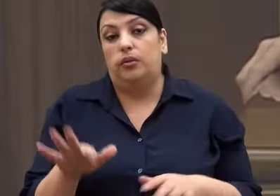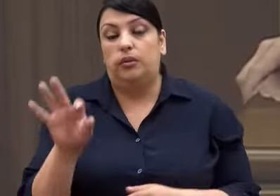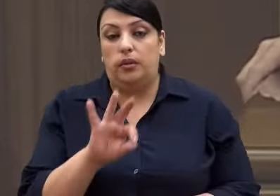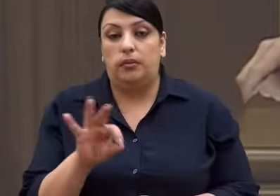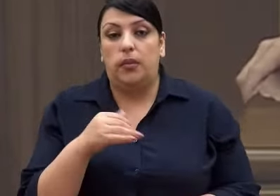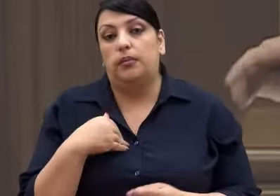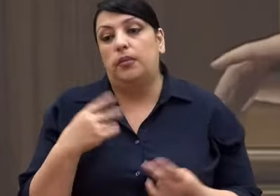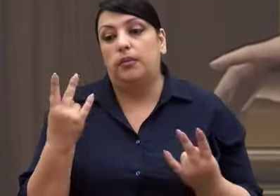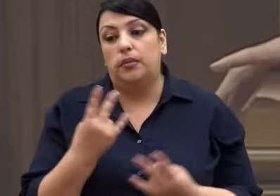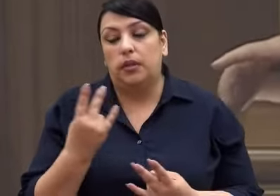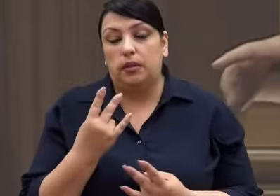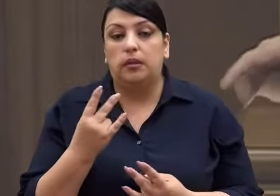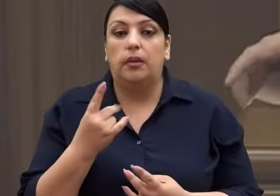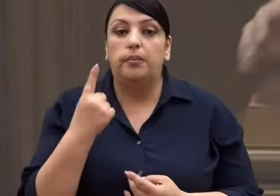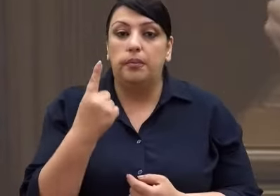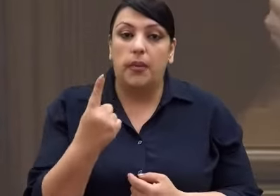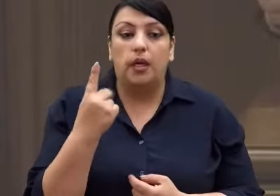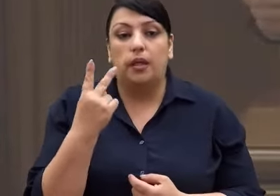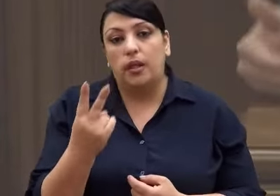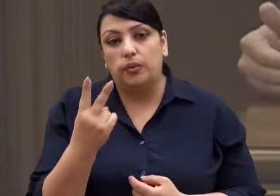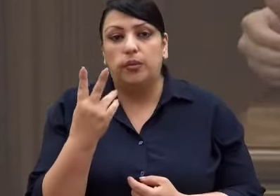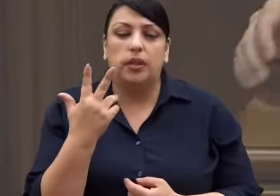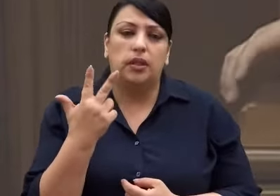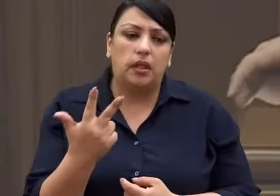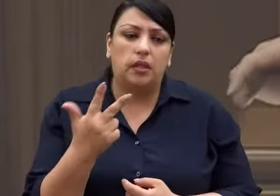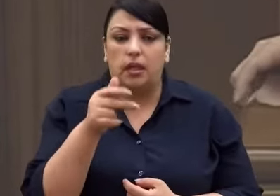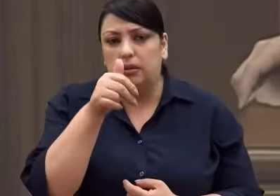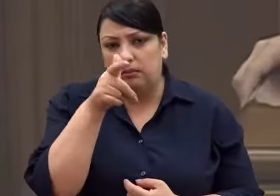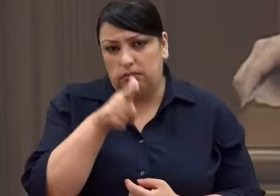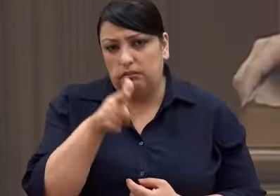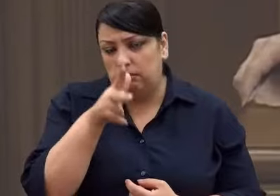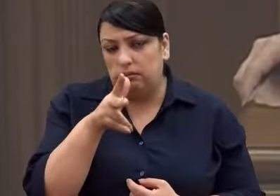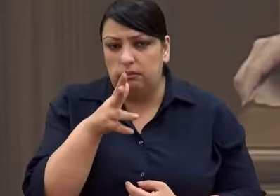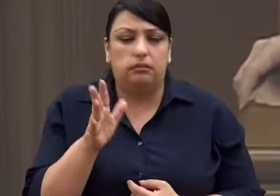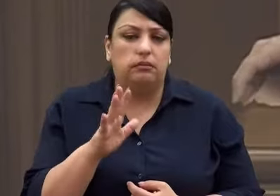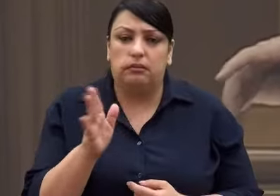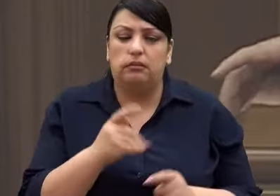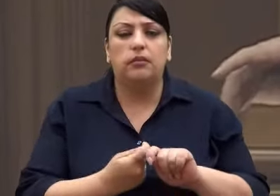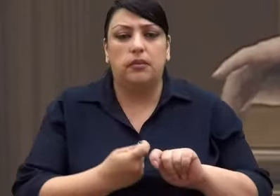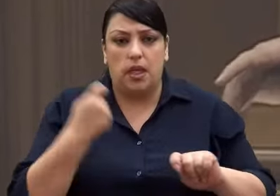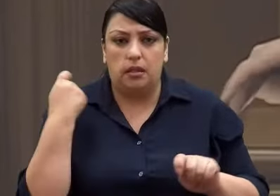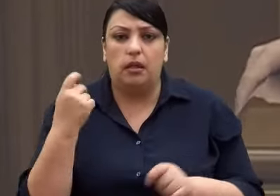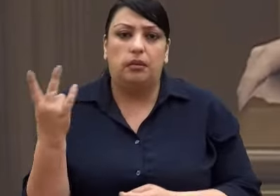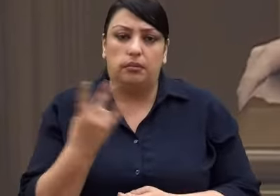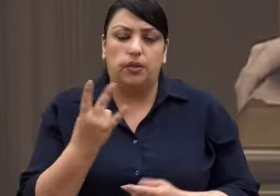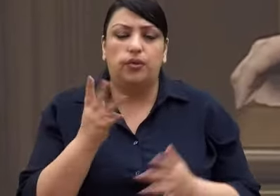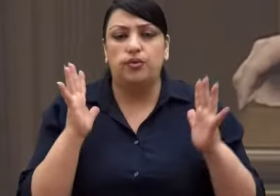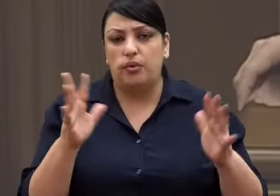կլինի ոչ մեկ, ոչ երկու, ոչ էլ երեք ամիս, այլ շատ ավելի երկար ժամանակահատված և շատ ավելի մեծ ջանք։